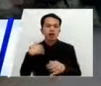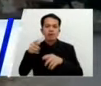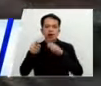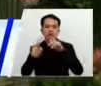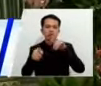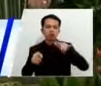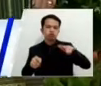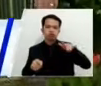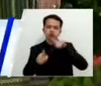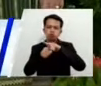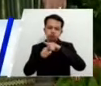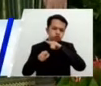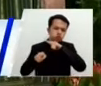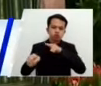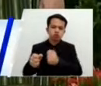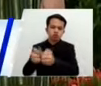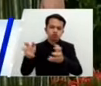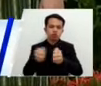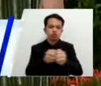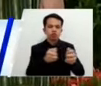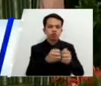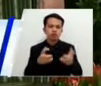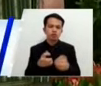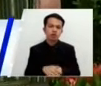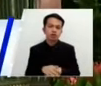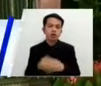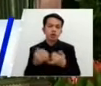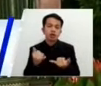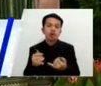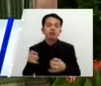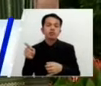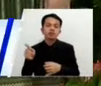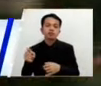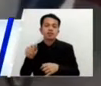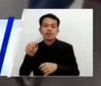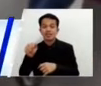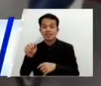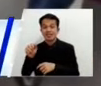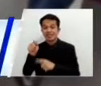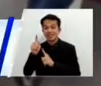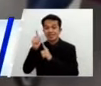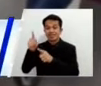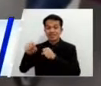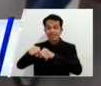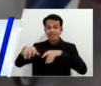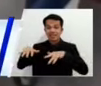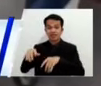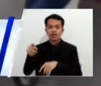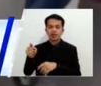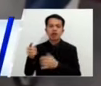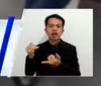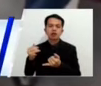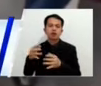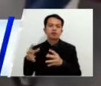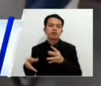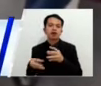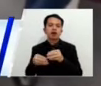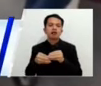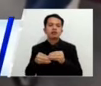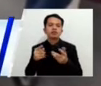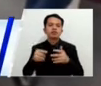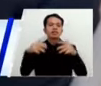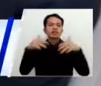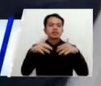lugar. Sa gitna ng kanyang partisipasyon sa ASEAN Summit dito sa Lao PDR, isiningit ni Pangulong Bongbong Marcos ang pulong sa DFA at